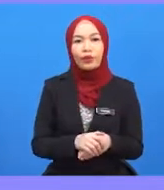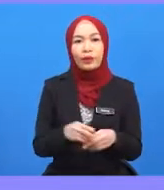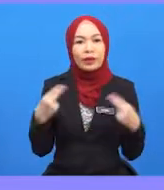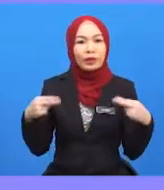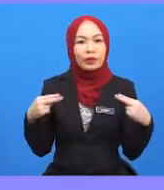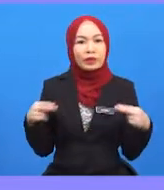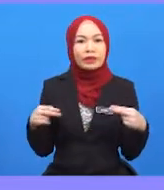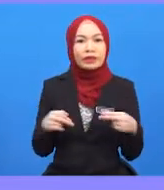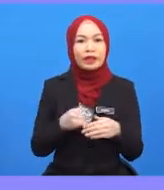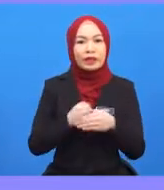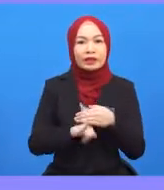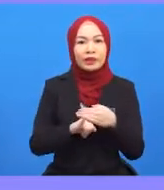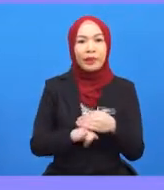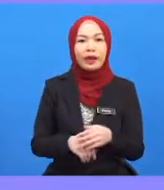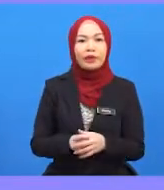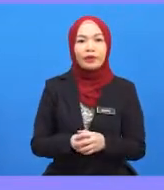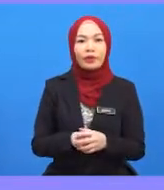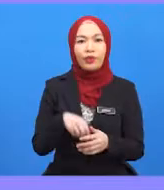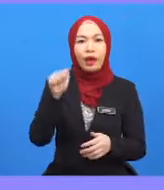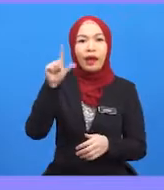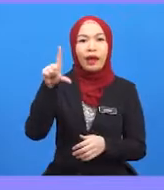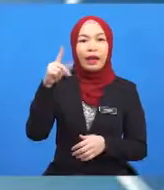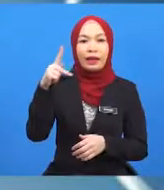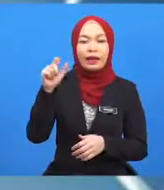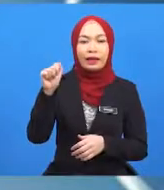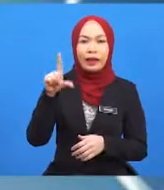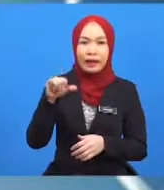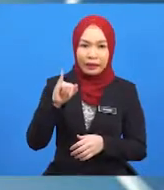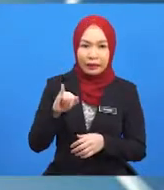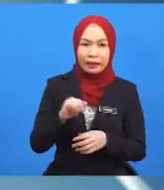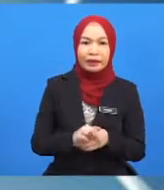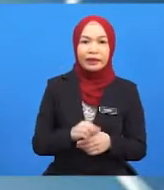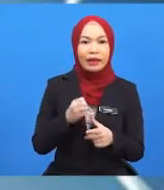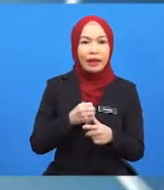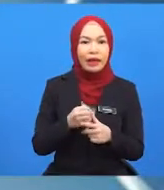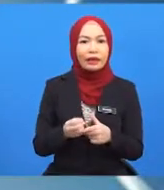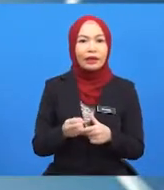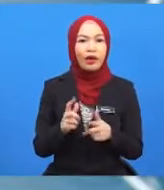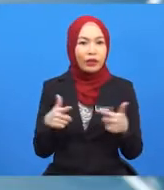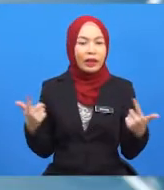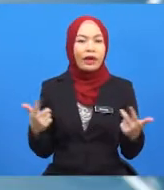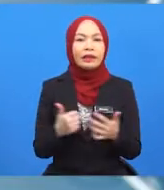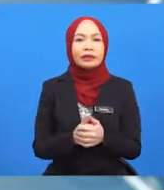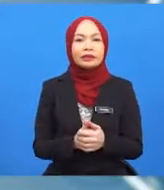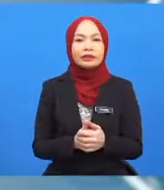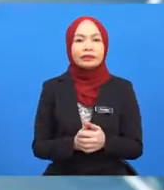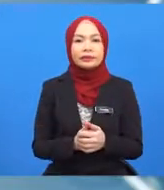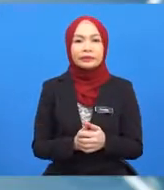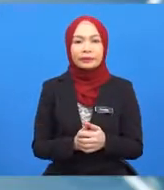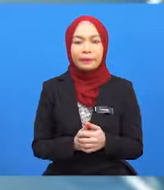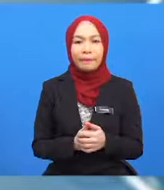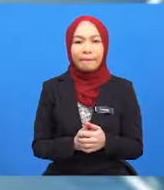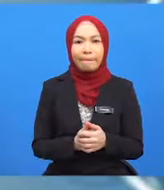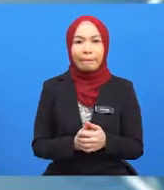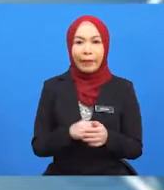menggunakan penunjuk asid base. Apa itu penunjuk asid dan base? Sebenarnya